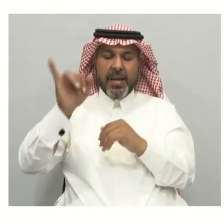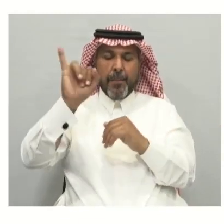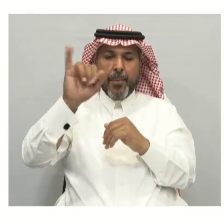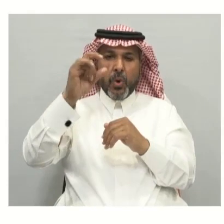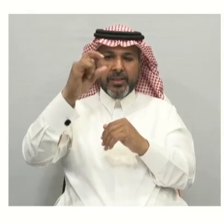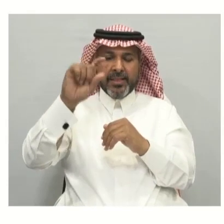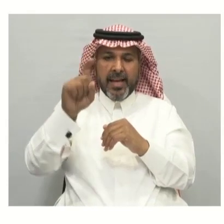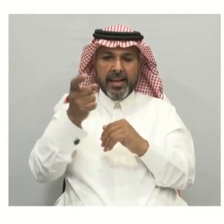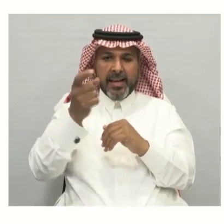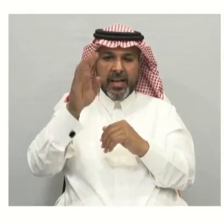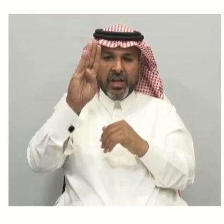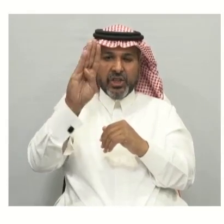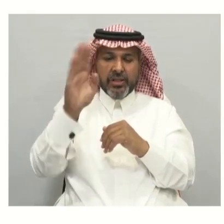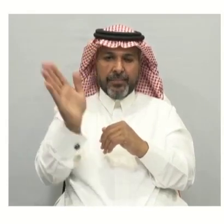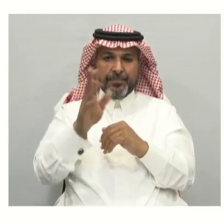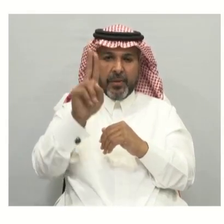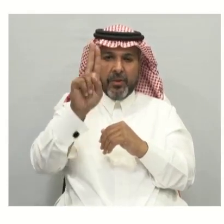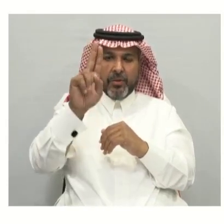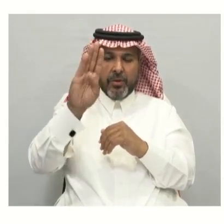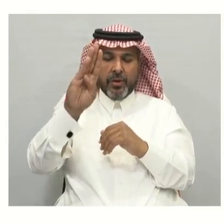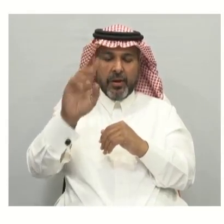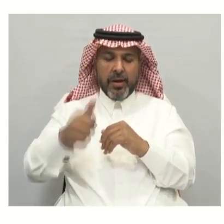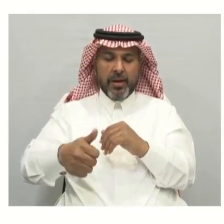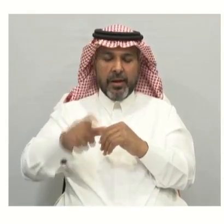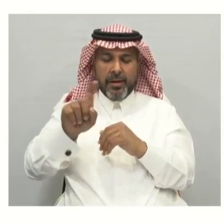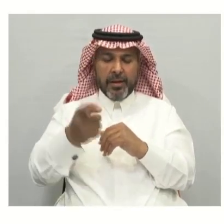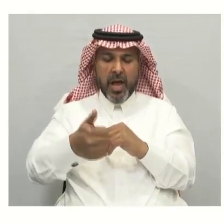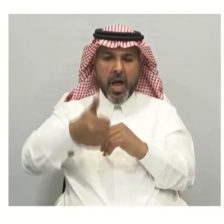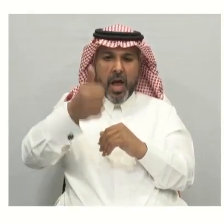العدديه المنظمه في فئات